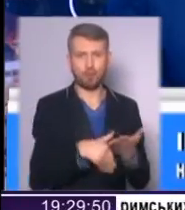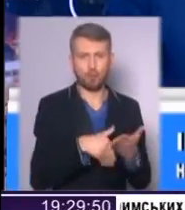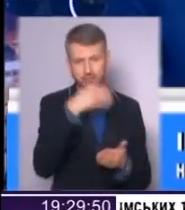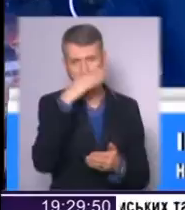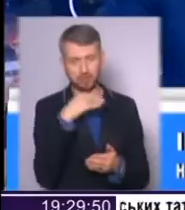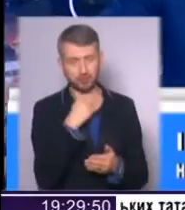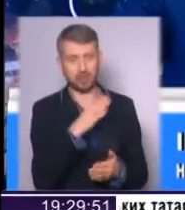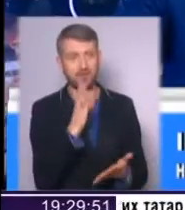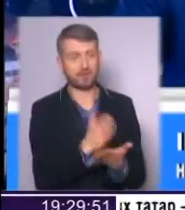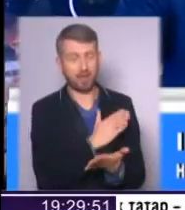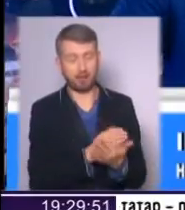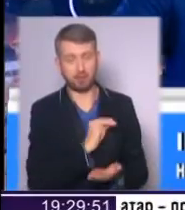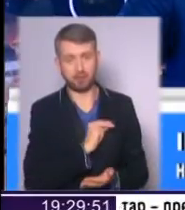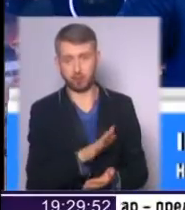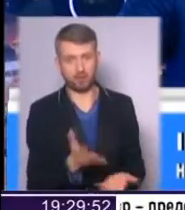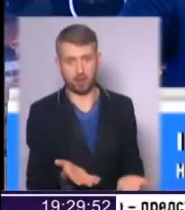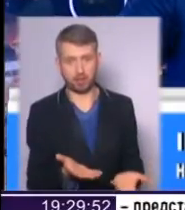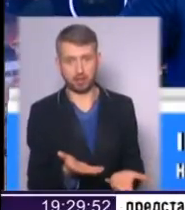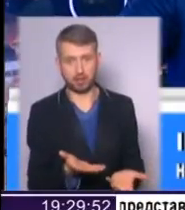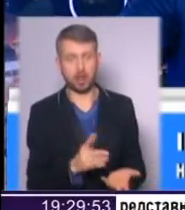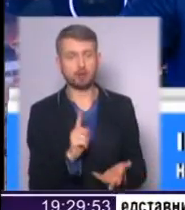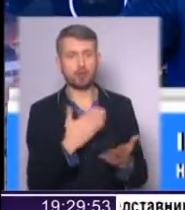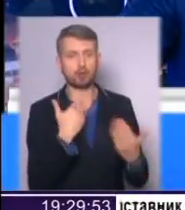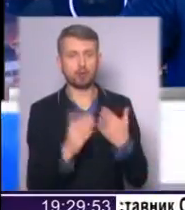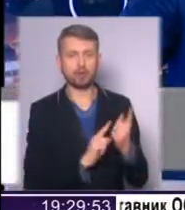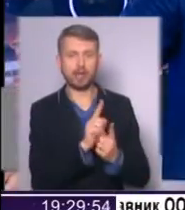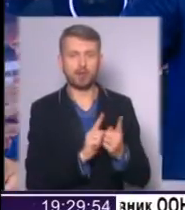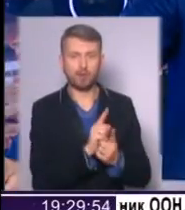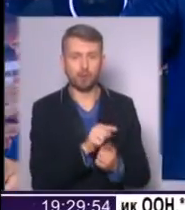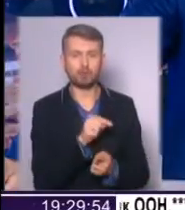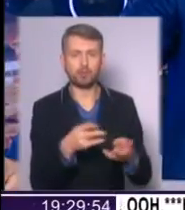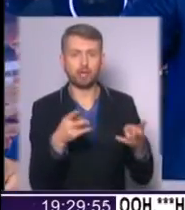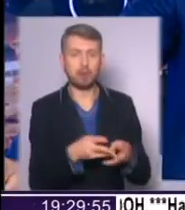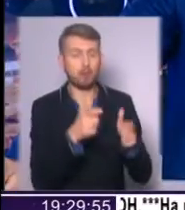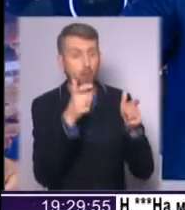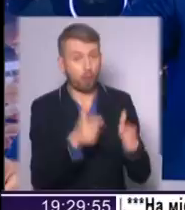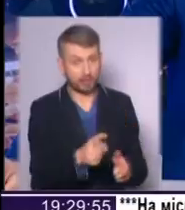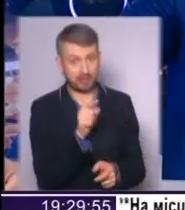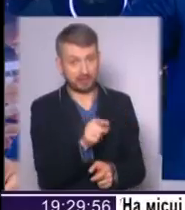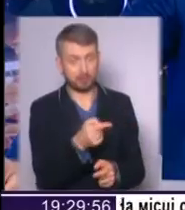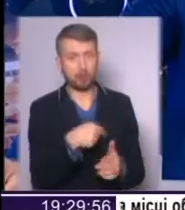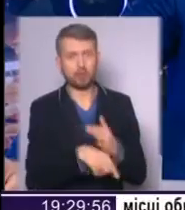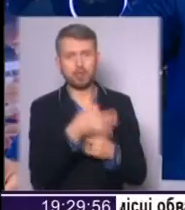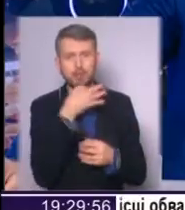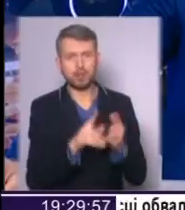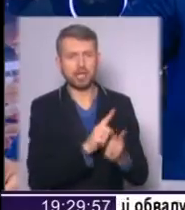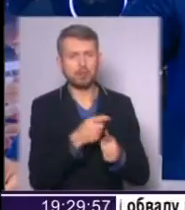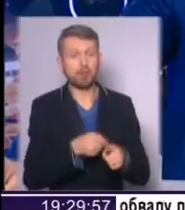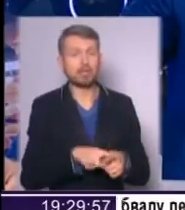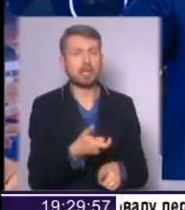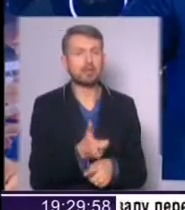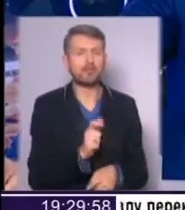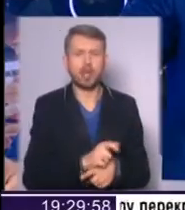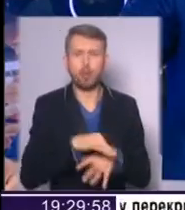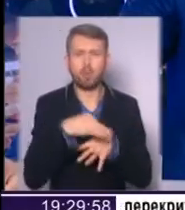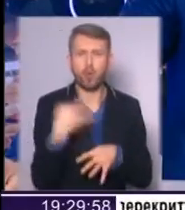півдня в сесійній залі. А що стосується реформ, то тут треба погодитися з ним, тому що будь-які реформи – це надзвичайно болючий процес, перш за